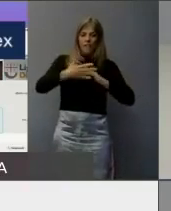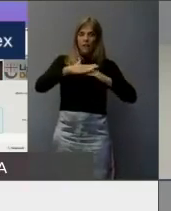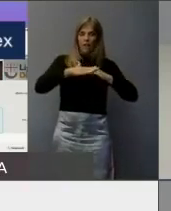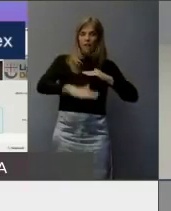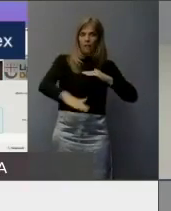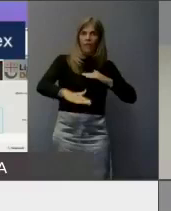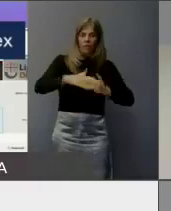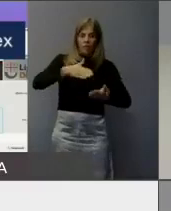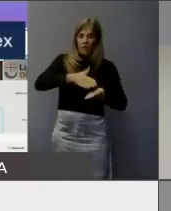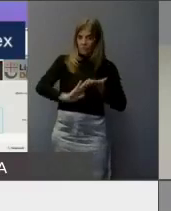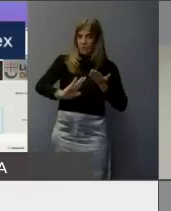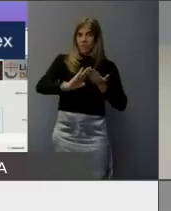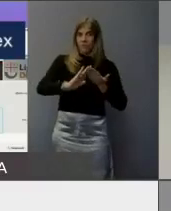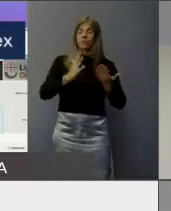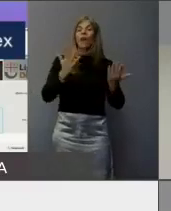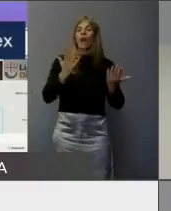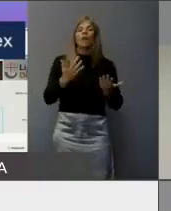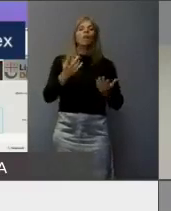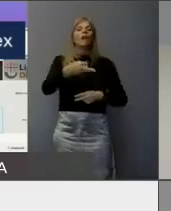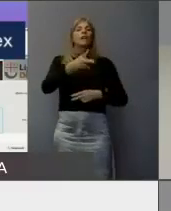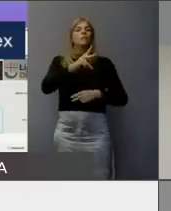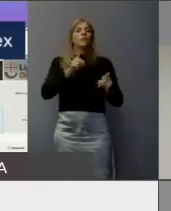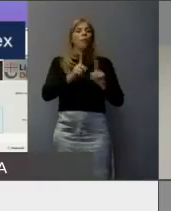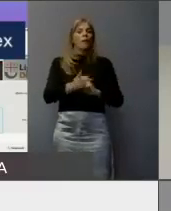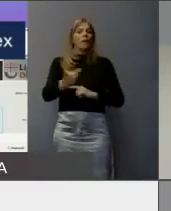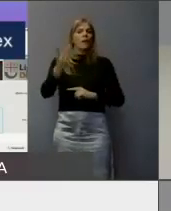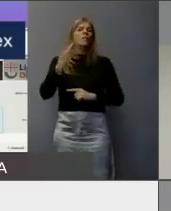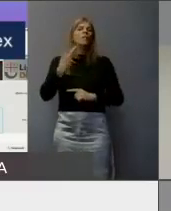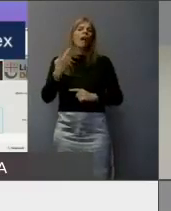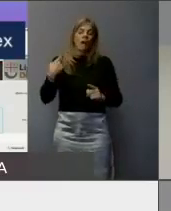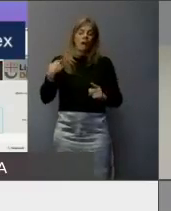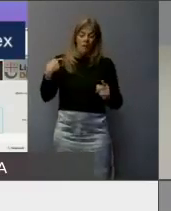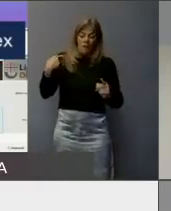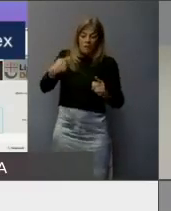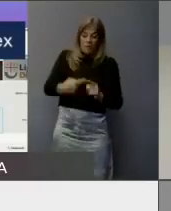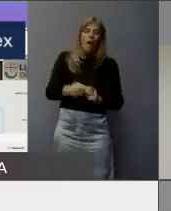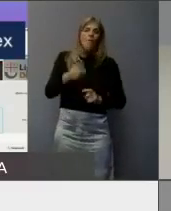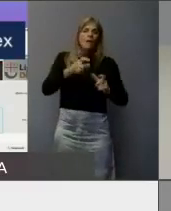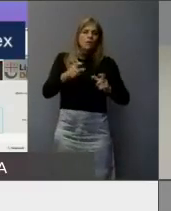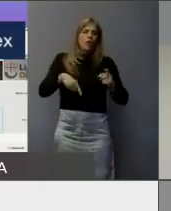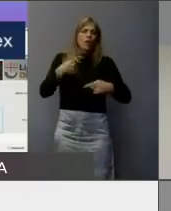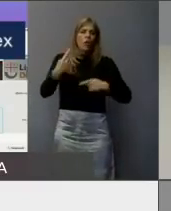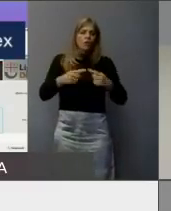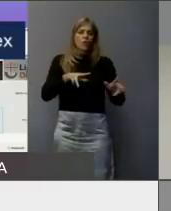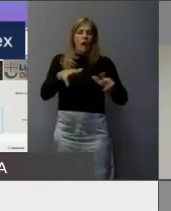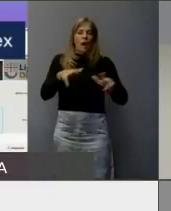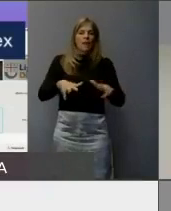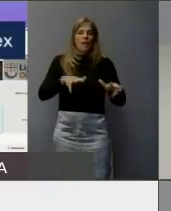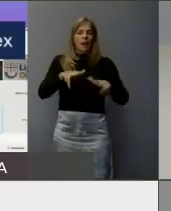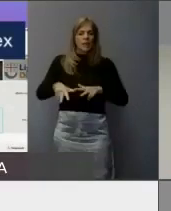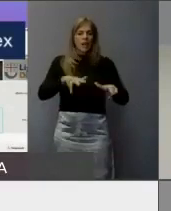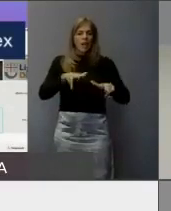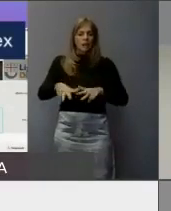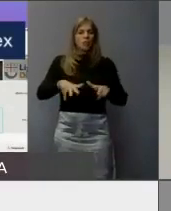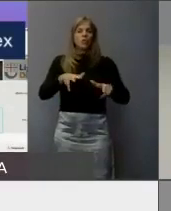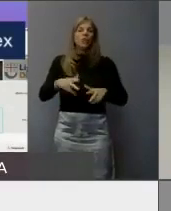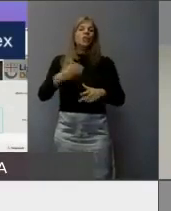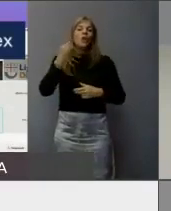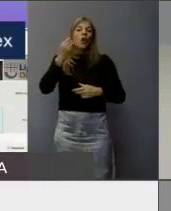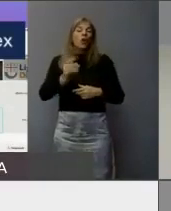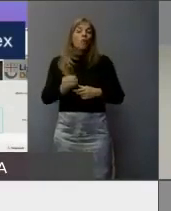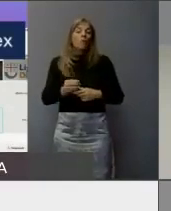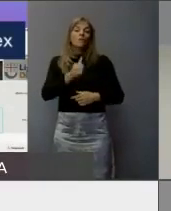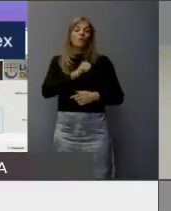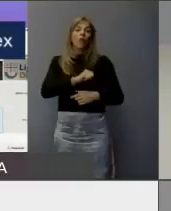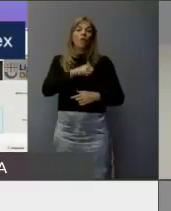uguale a quella di due anni fa e nel frattempo le persone sono continuate a cadere io spero che il comune non voglia risarcire un numero così alto di persone che continua a farsi